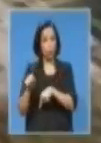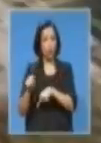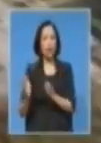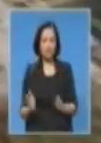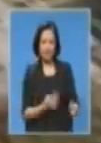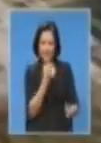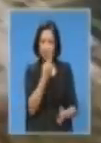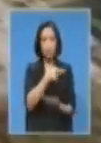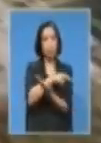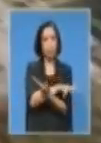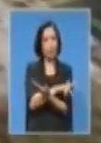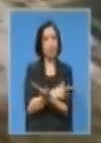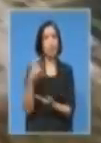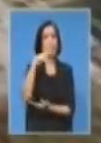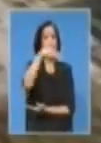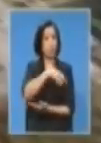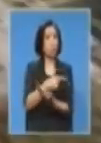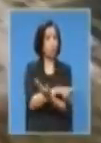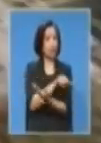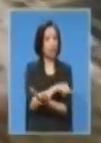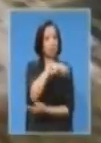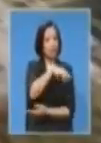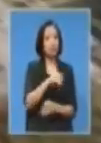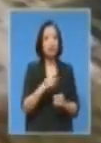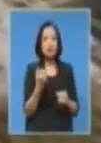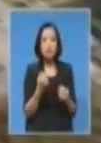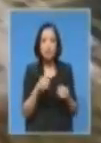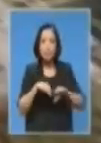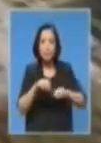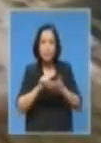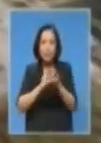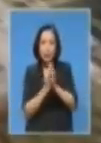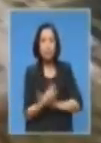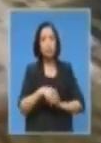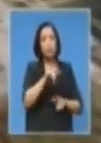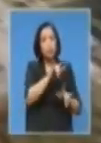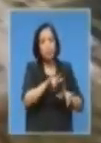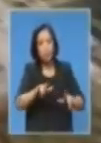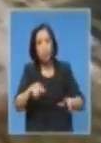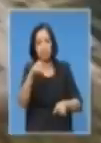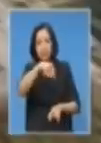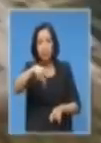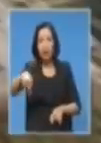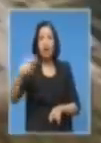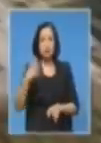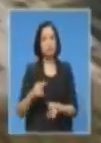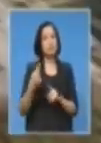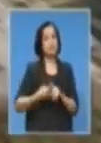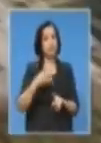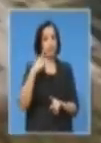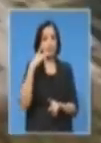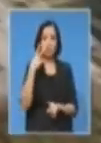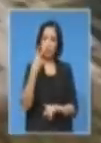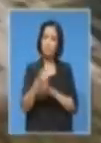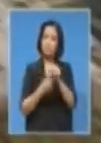แห่งคือที่ภูเก็ตครับขณะนี้มีการปรับปรุงในเรื่องหลุมจอดเรื่องเทอร์มินอลคาดว่าจะเปิดการบริการเต็มรูปแบบในเดือนกุมภาพันธ์ปี